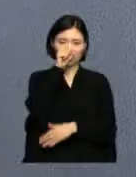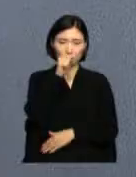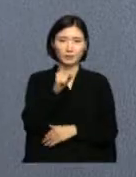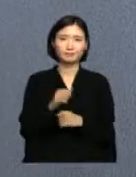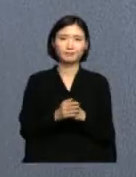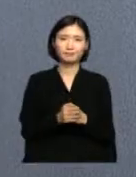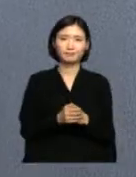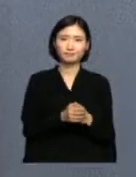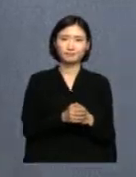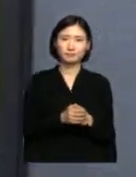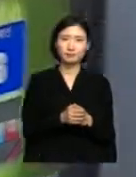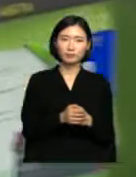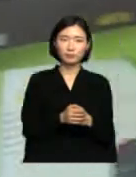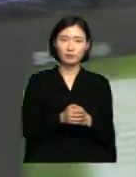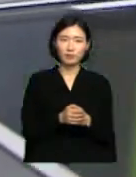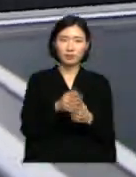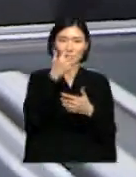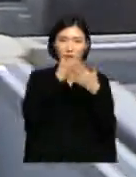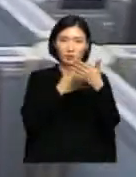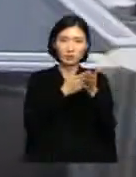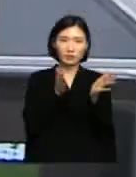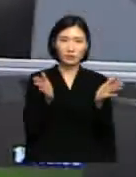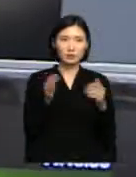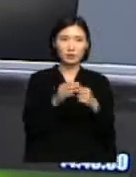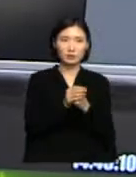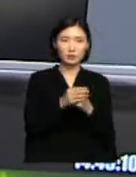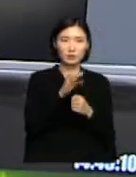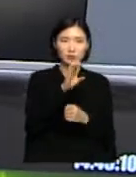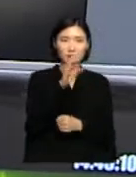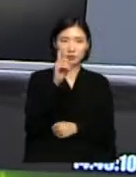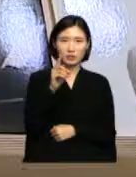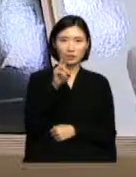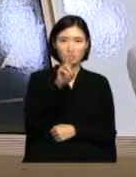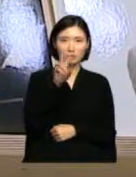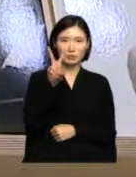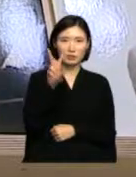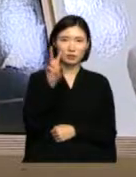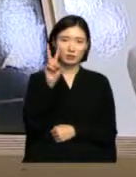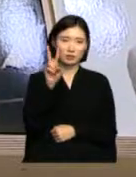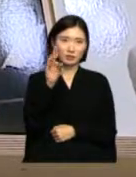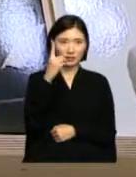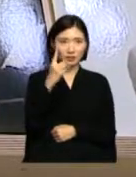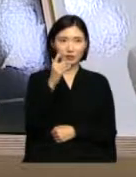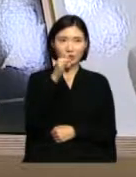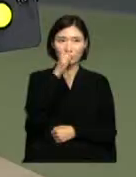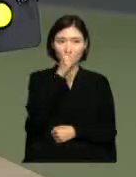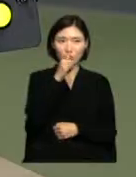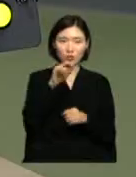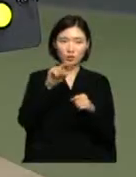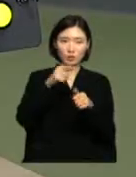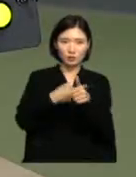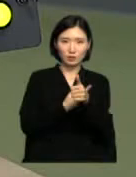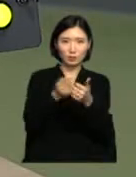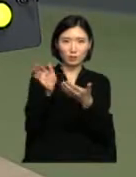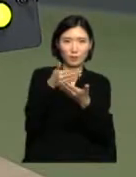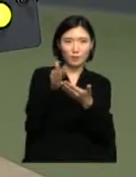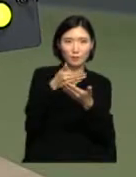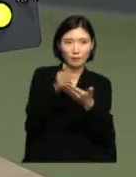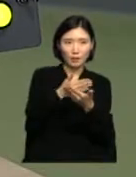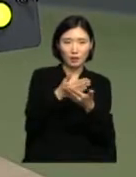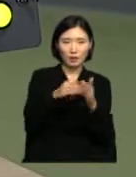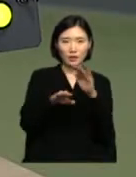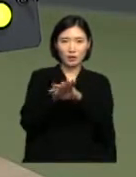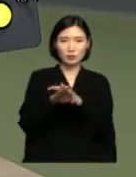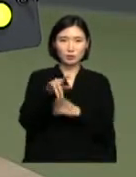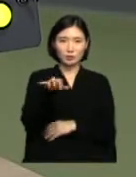같아요. 멀티미디어실에는 CD와 LP, DVD 등을 갖췄으며 자동 책장 넘기기와 점자 프린트, 한손